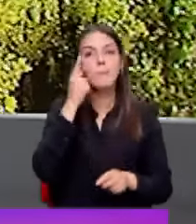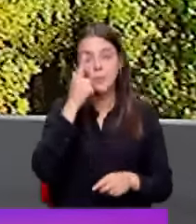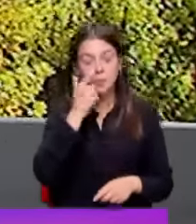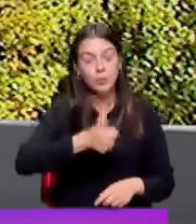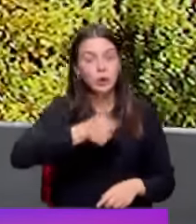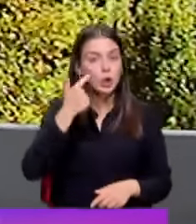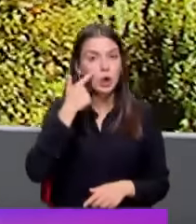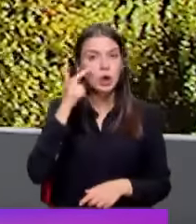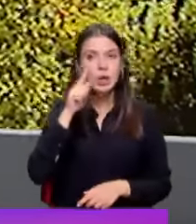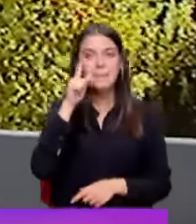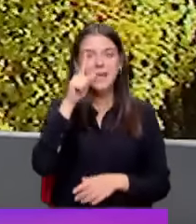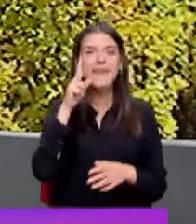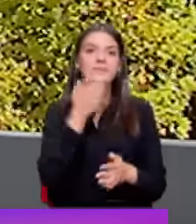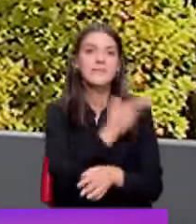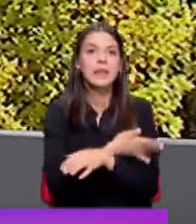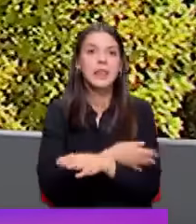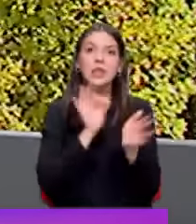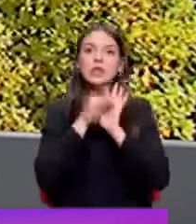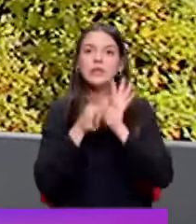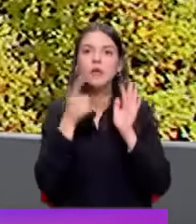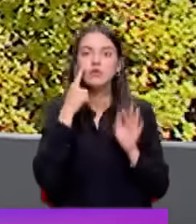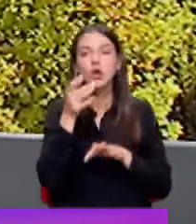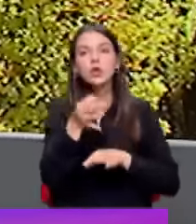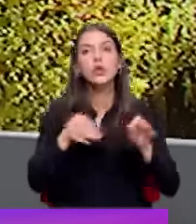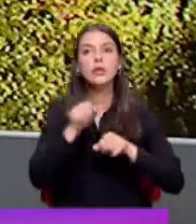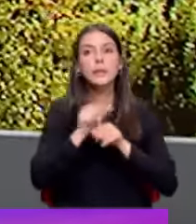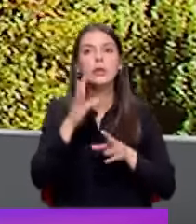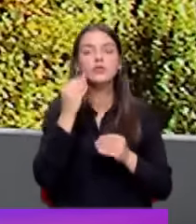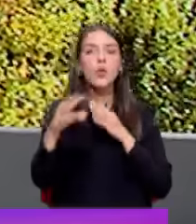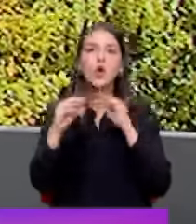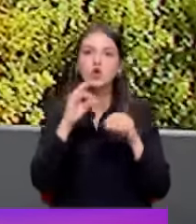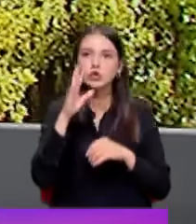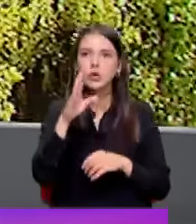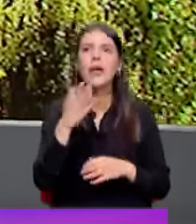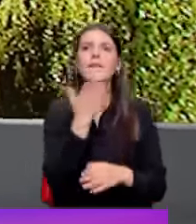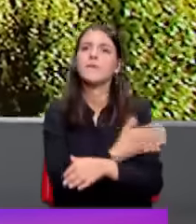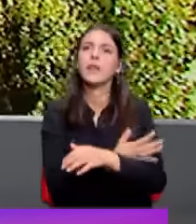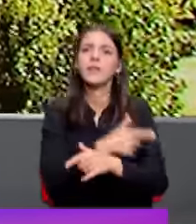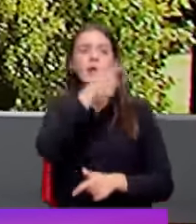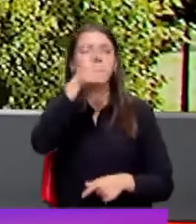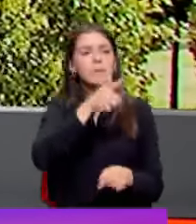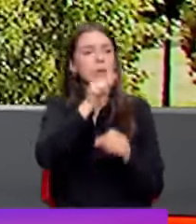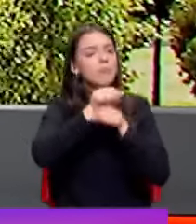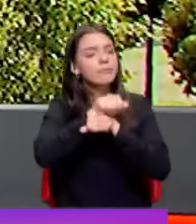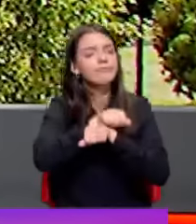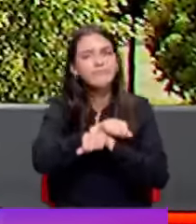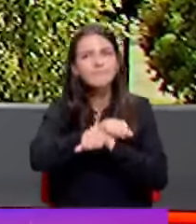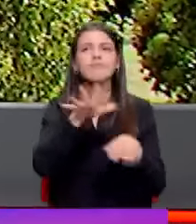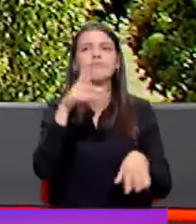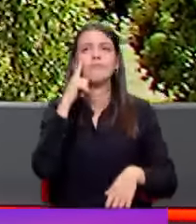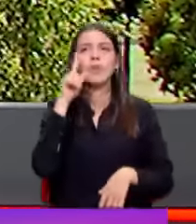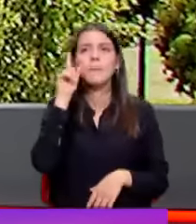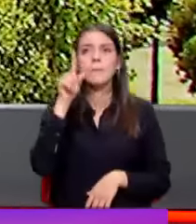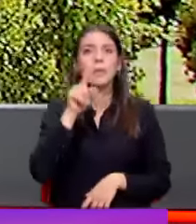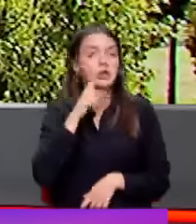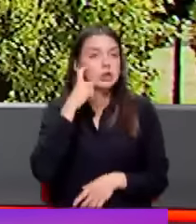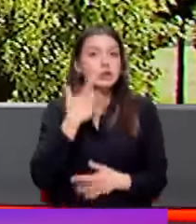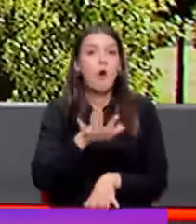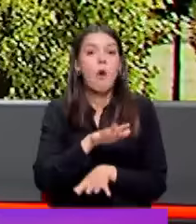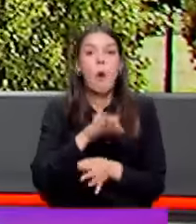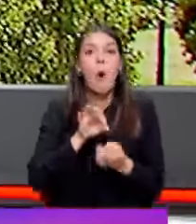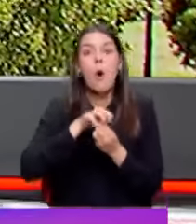vatandaşın iddiası şeklinde sosyal medyada çok konuşuldu. O vatandaşın iddiası çekti görüntüyü, sosyal medyaya koydu ve bir infial